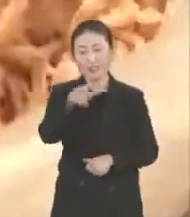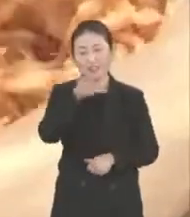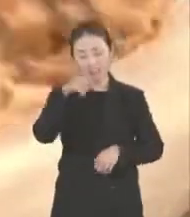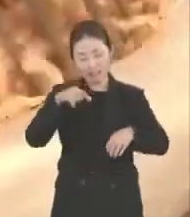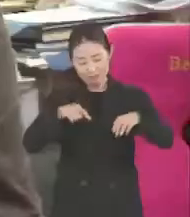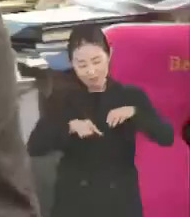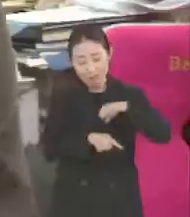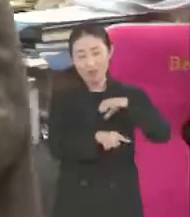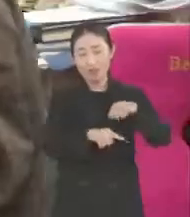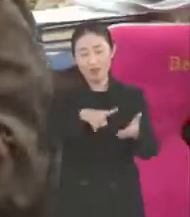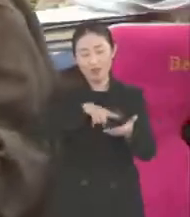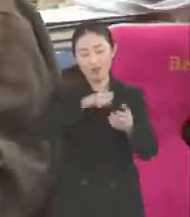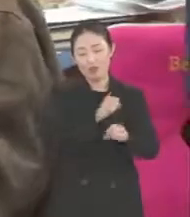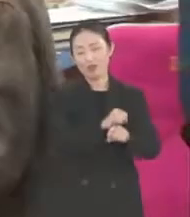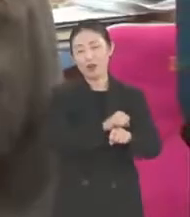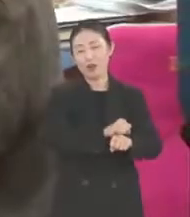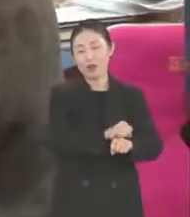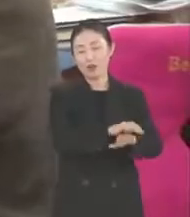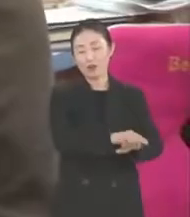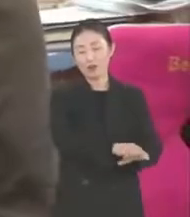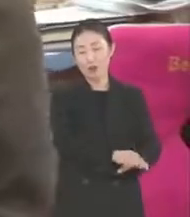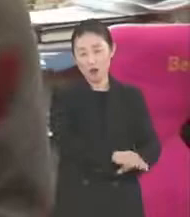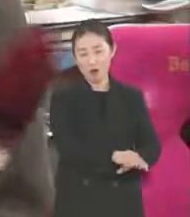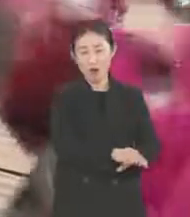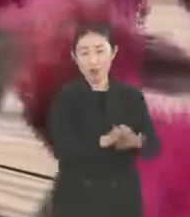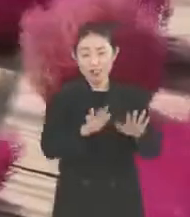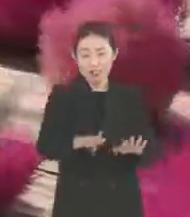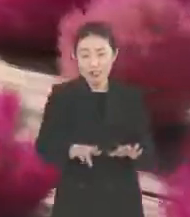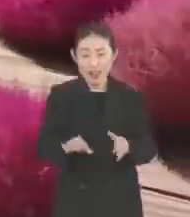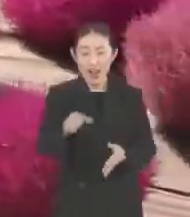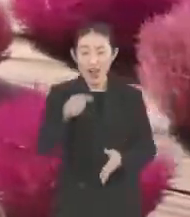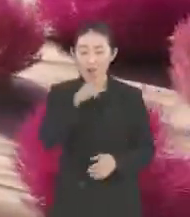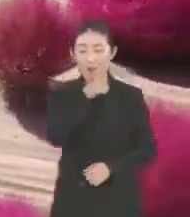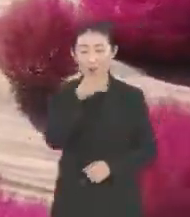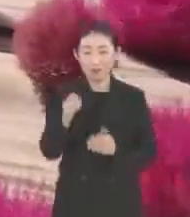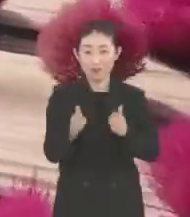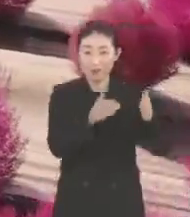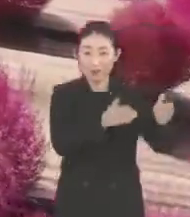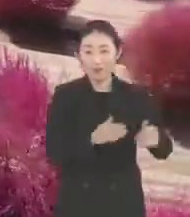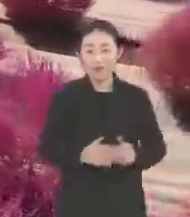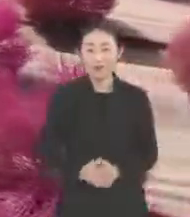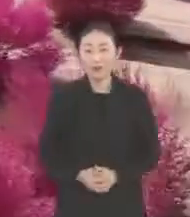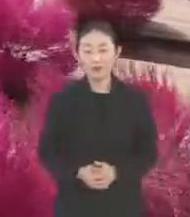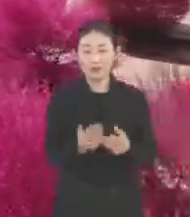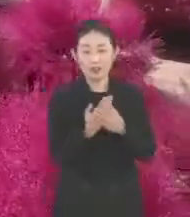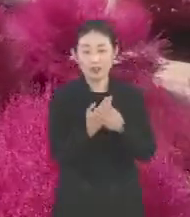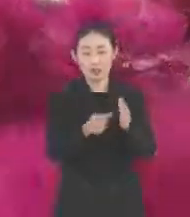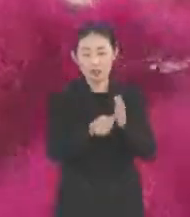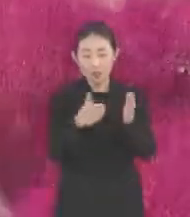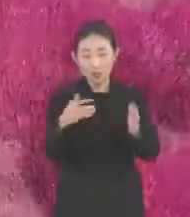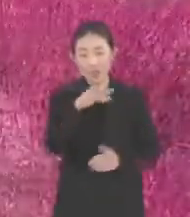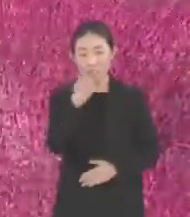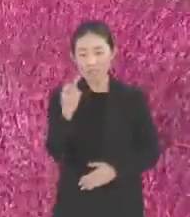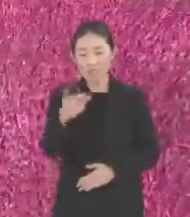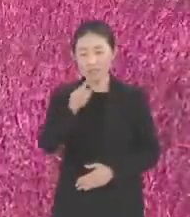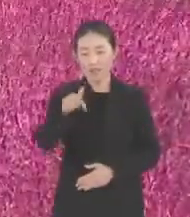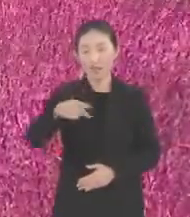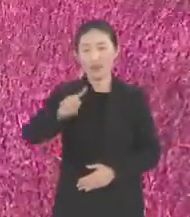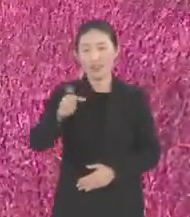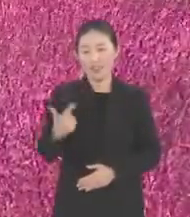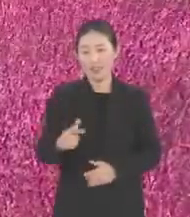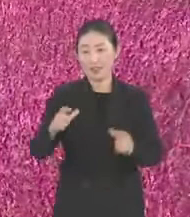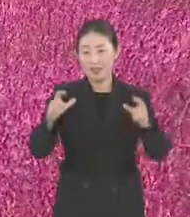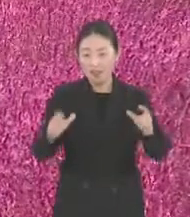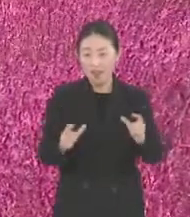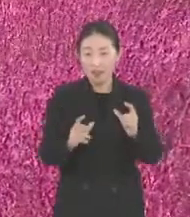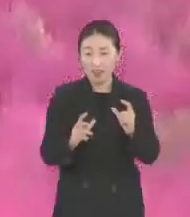새우젓은 뽀얀살이 통통하게 오른 지금이 가장 맛있습니다 온천으로 이름난 예산군 덕산에서는